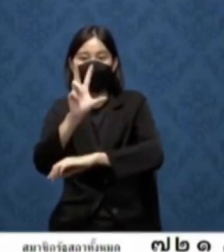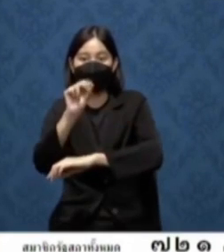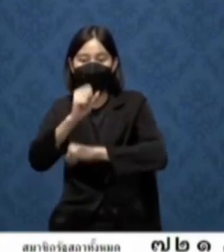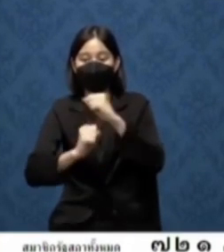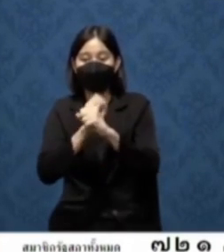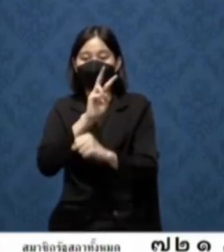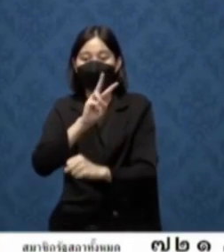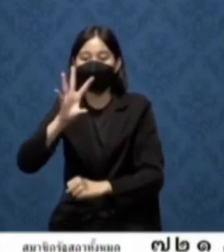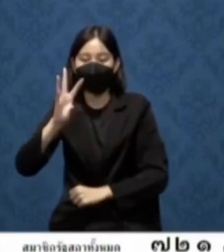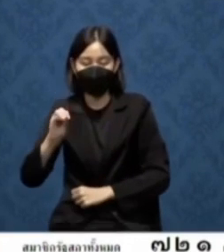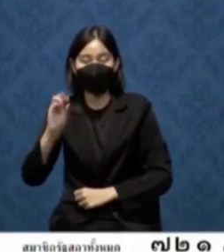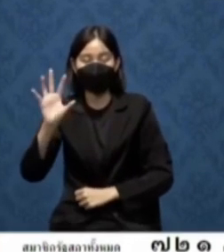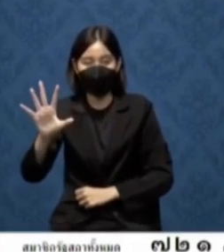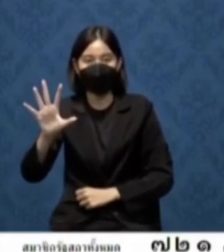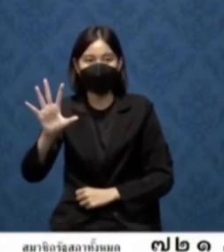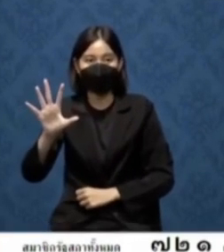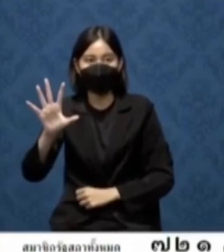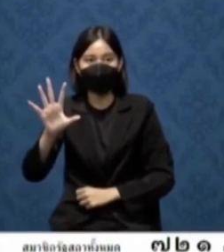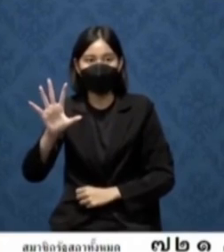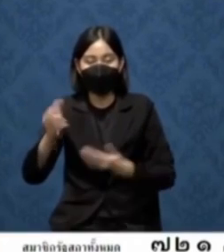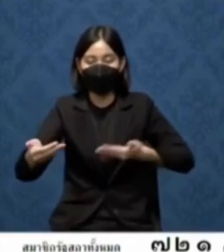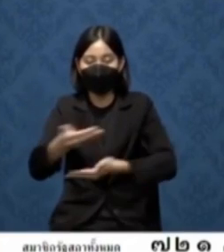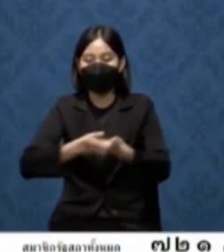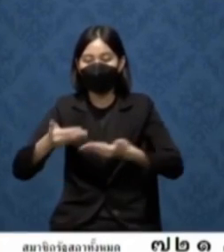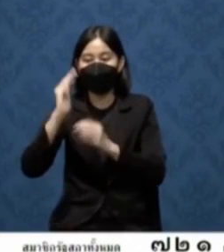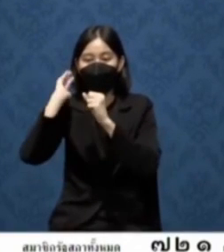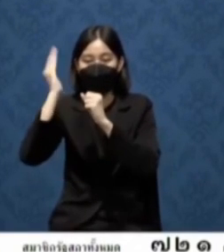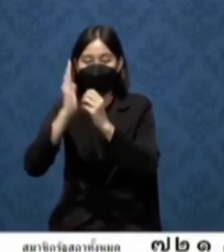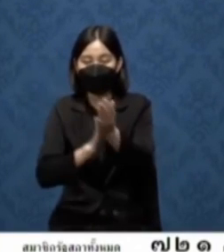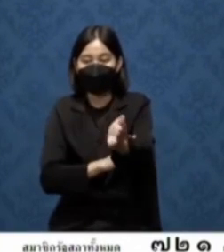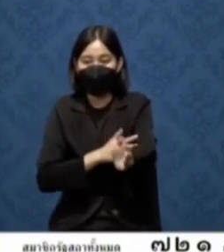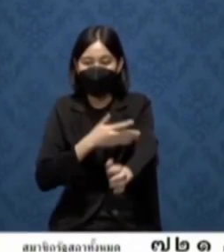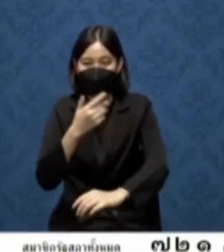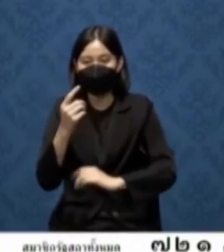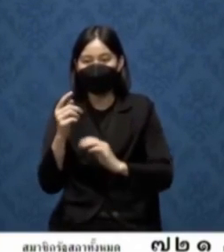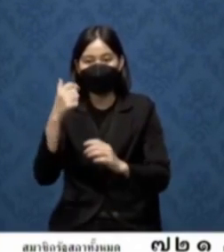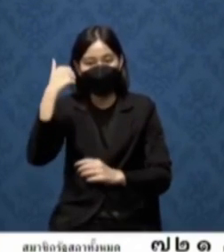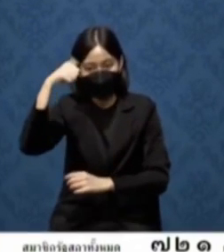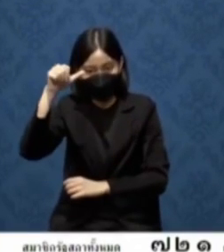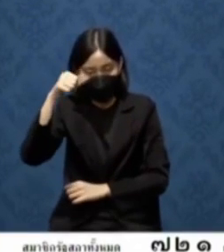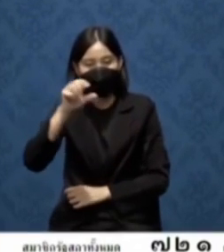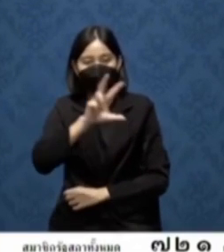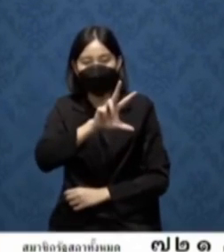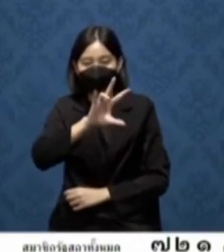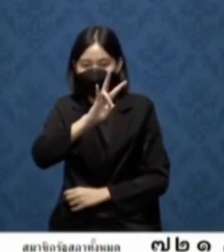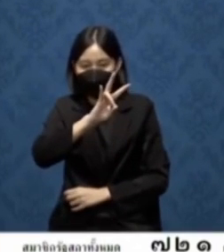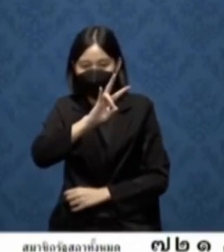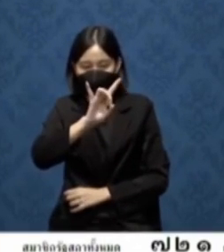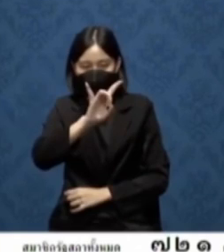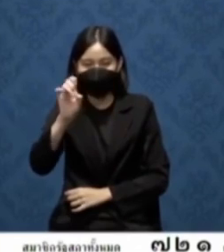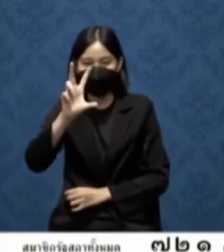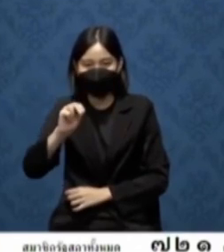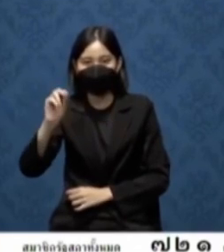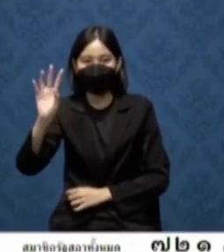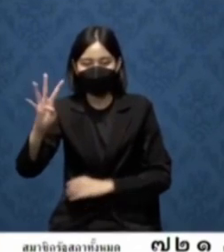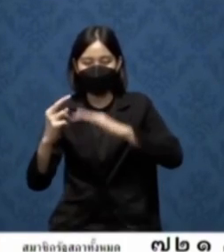พ.ศ. 2565ผ่านการปรึกษาหารือมาแล้ว834วันย้ำนะครับ834วันสะพ